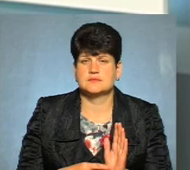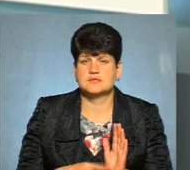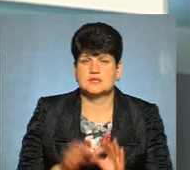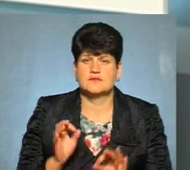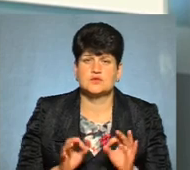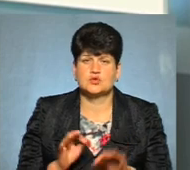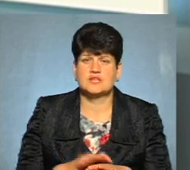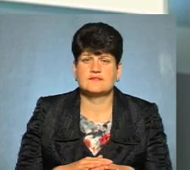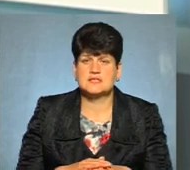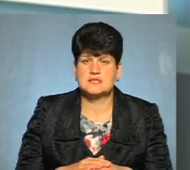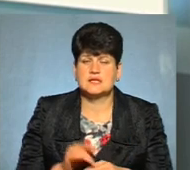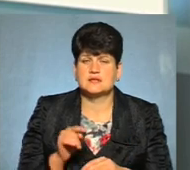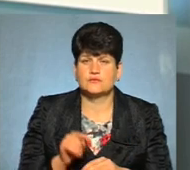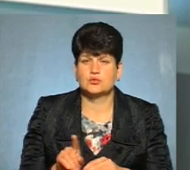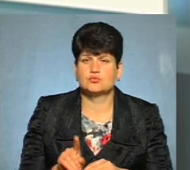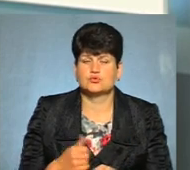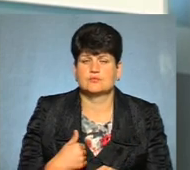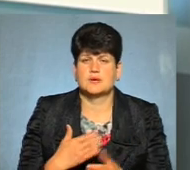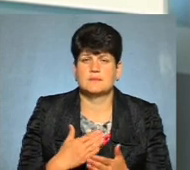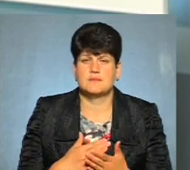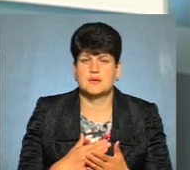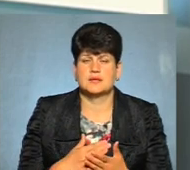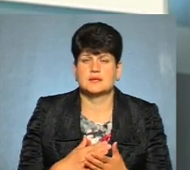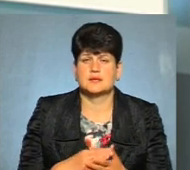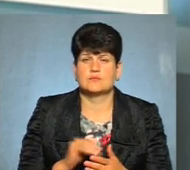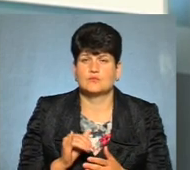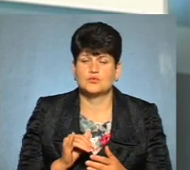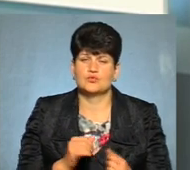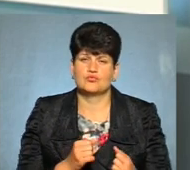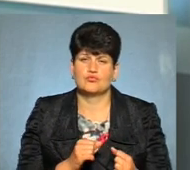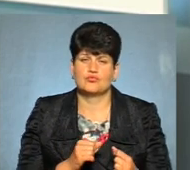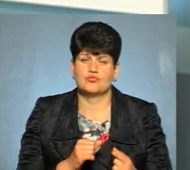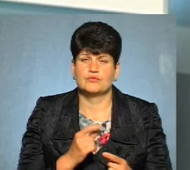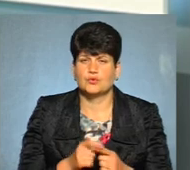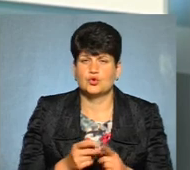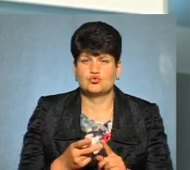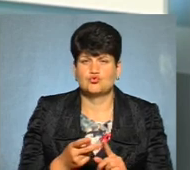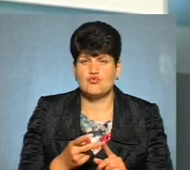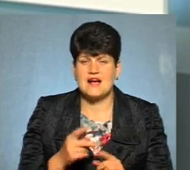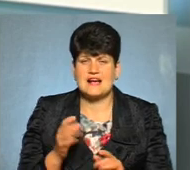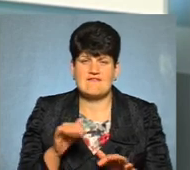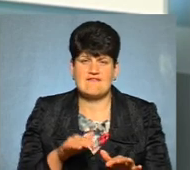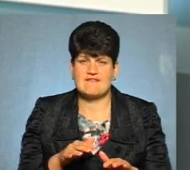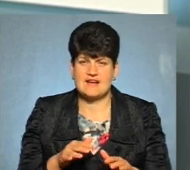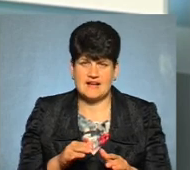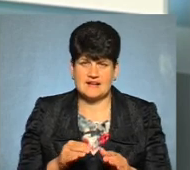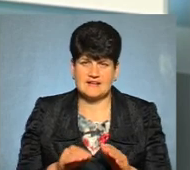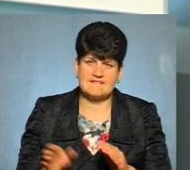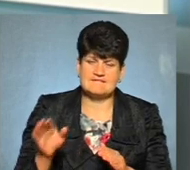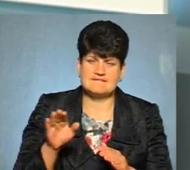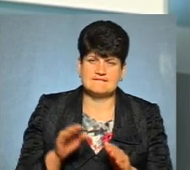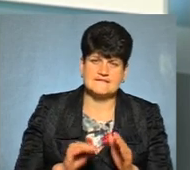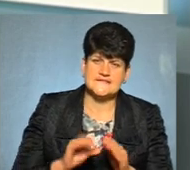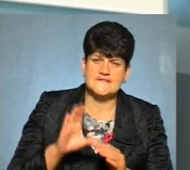60-70% населення в тому, щоб ми мали імунну відповідь, то друга хвиля нам би була не такою страшною. Але це ми зможемо